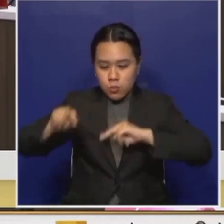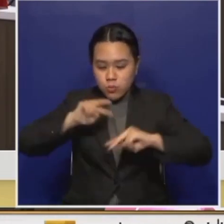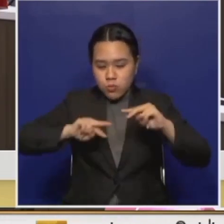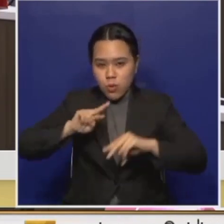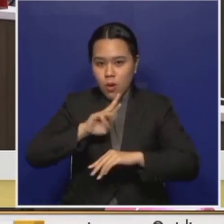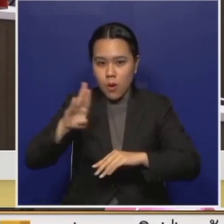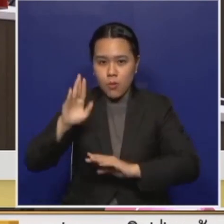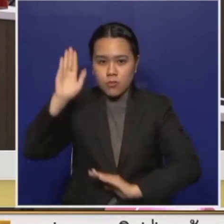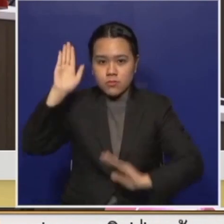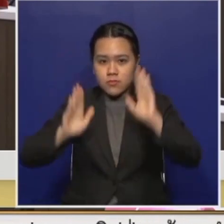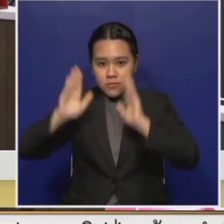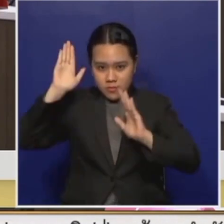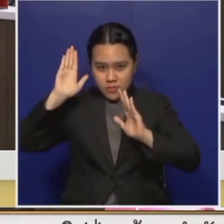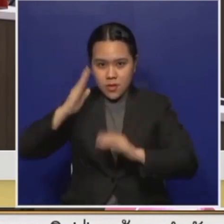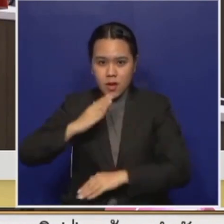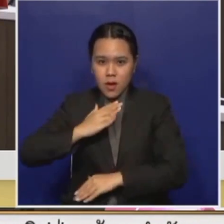อกลวหาทั้หมกททครับ